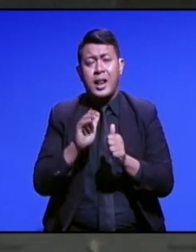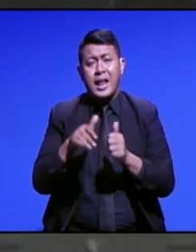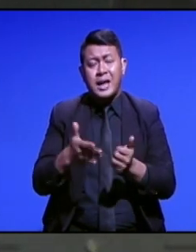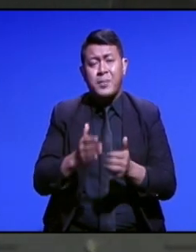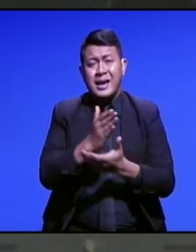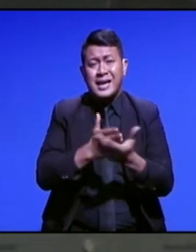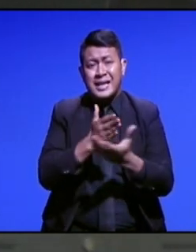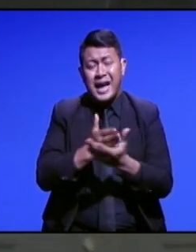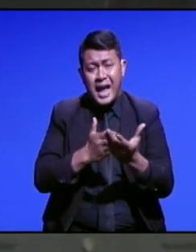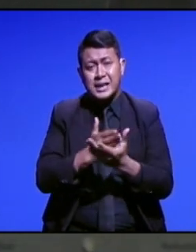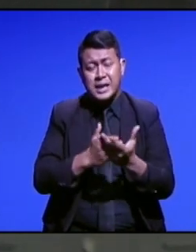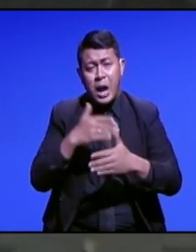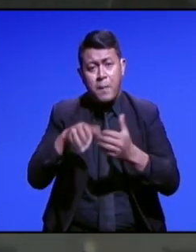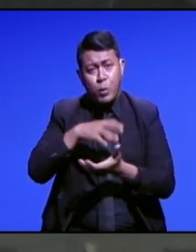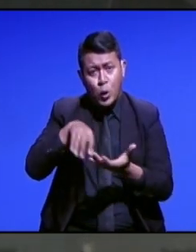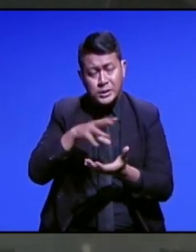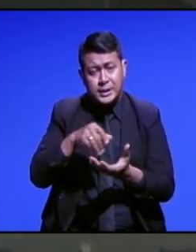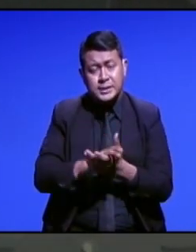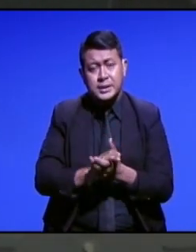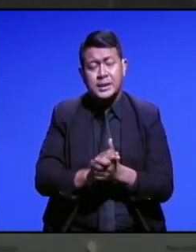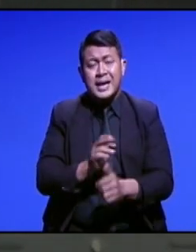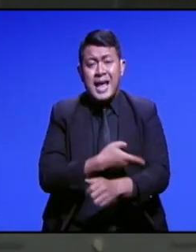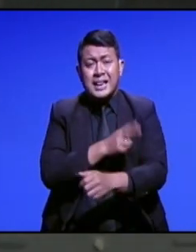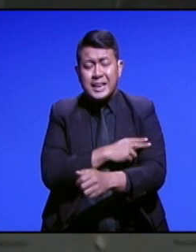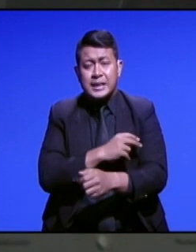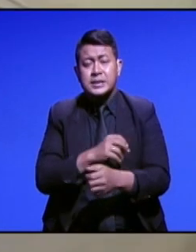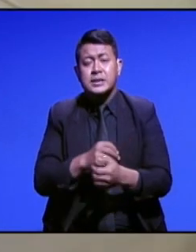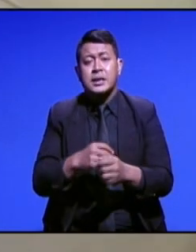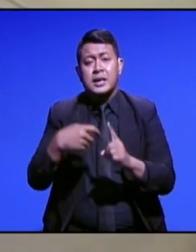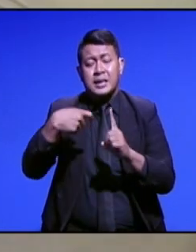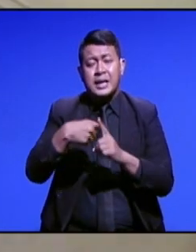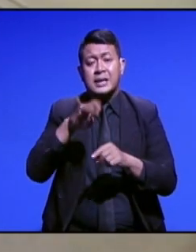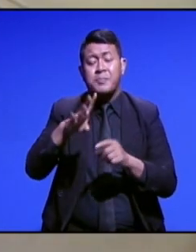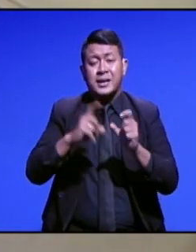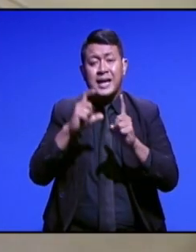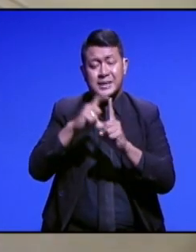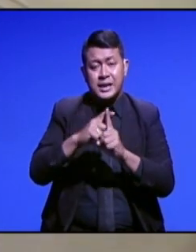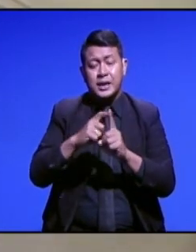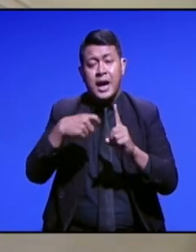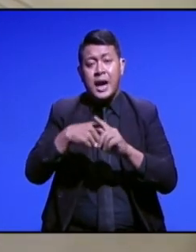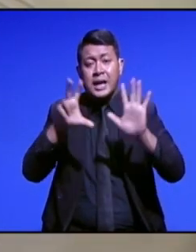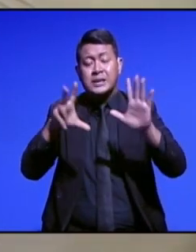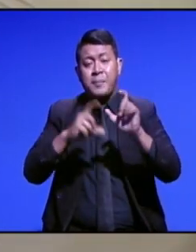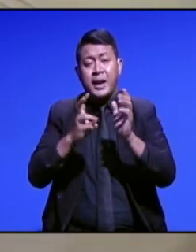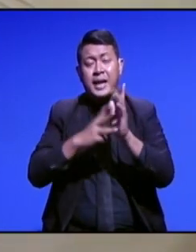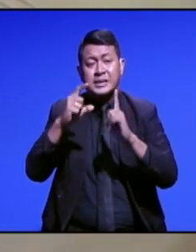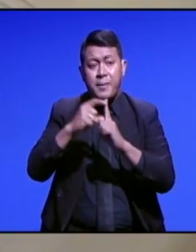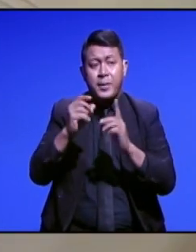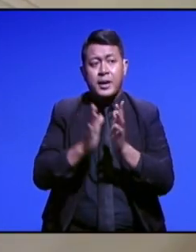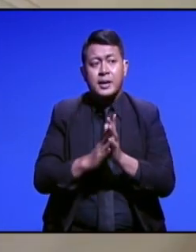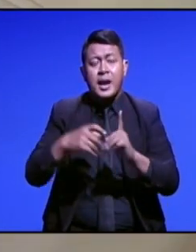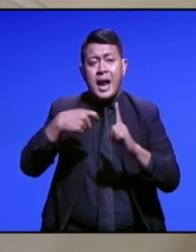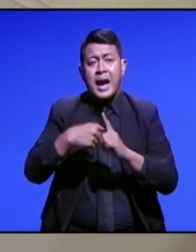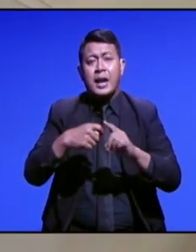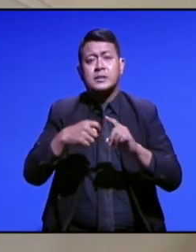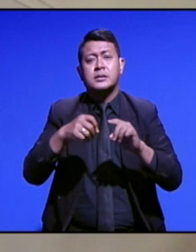di tengah-tengah jenjang. Artinya, asesmen ini akan diadakan di kelas 4 SD, kelas 8 SMP, dan kelas 11